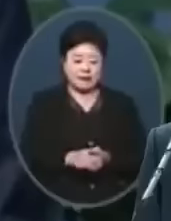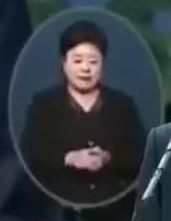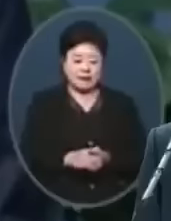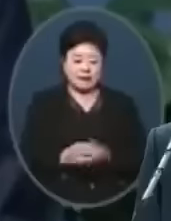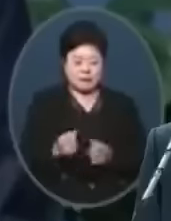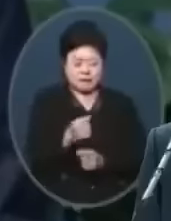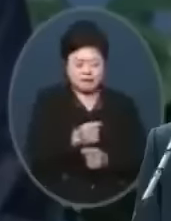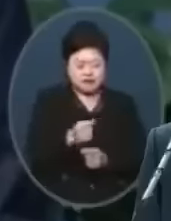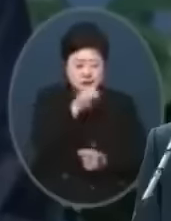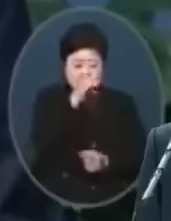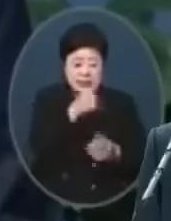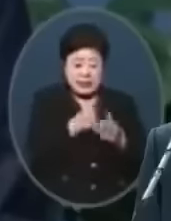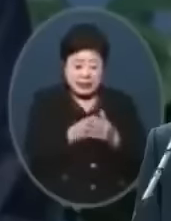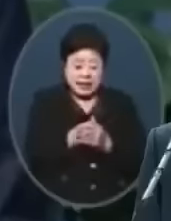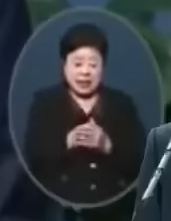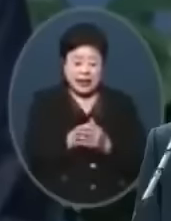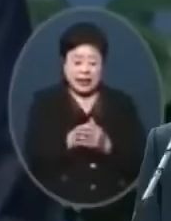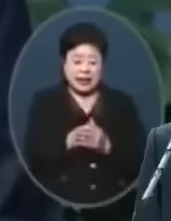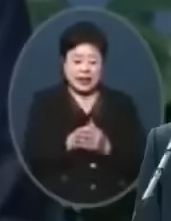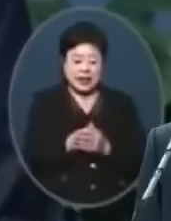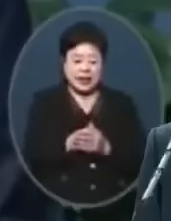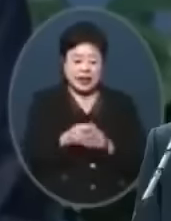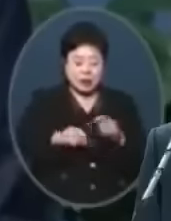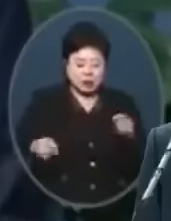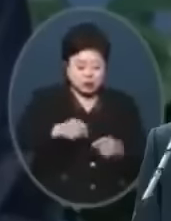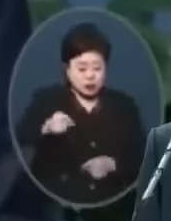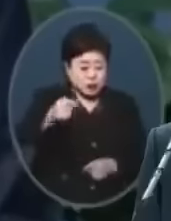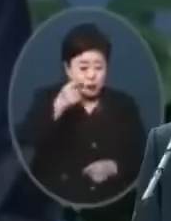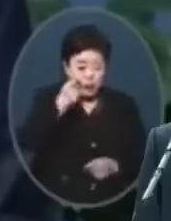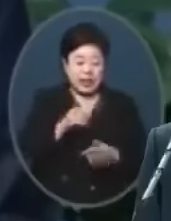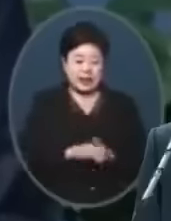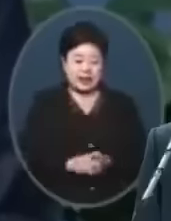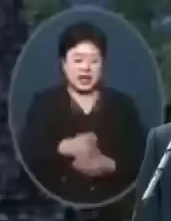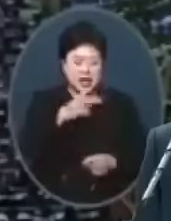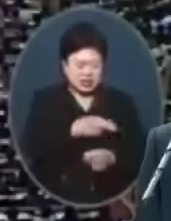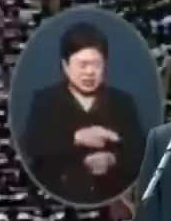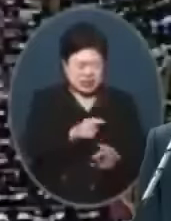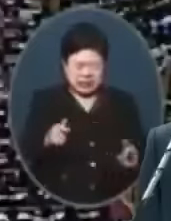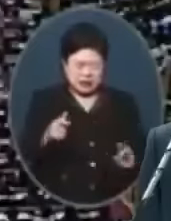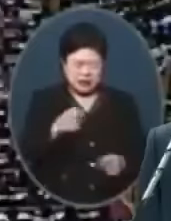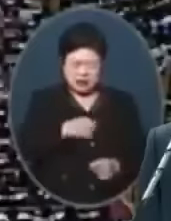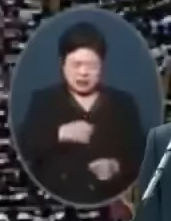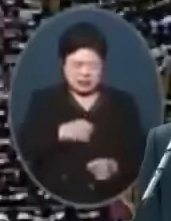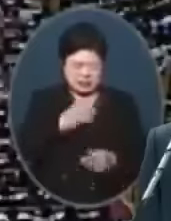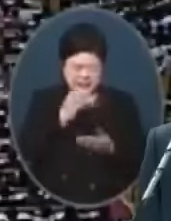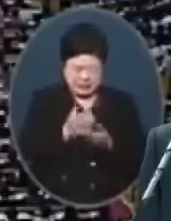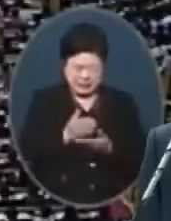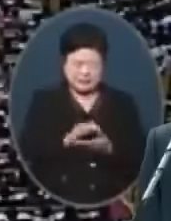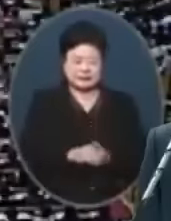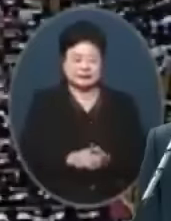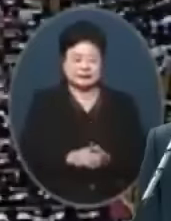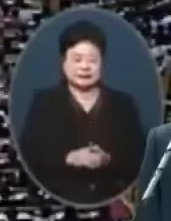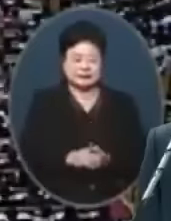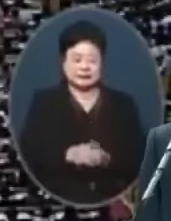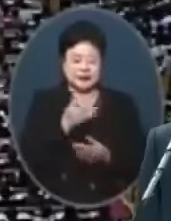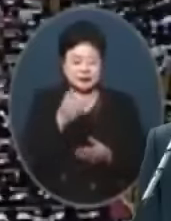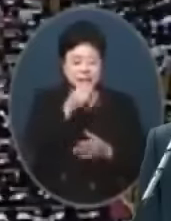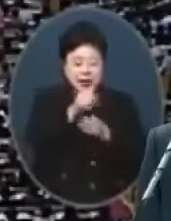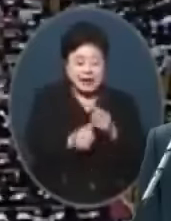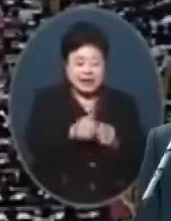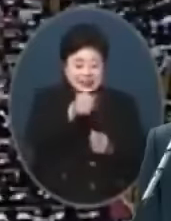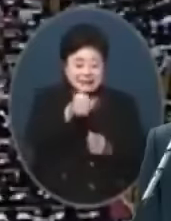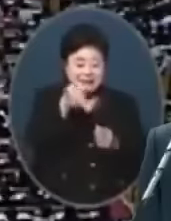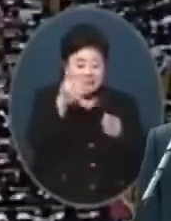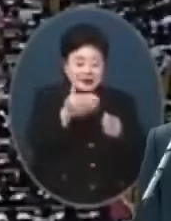연결되어 있는 사이니까 풀어지지 않습니다. 걱정할 것 없습니다. 여러분은 하나님